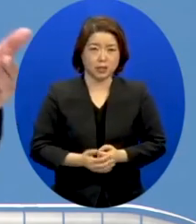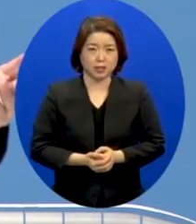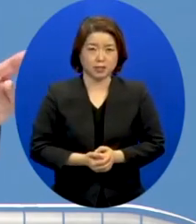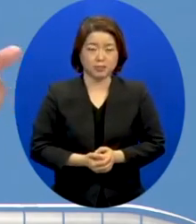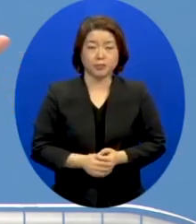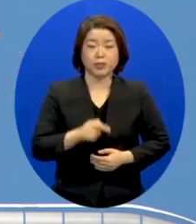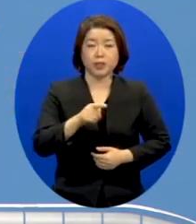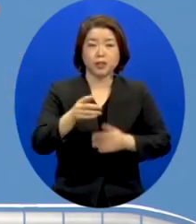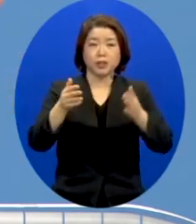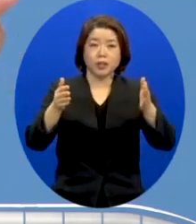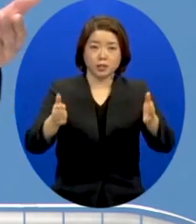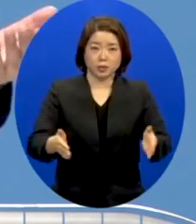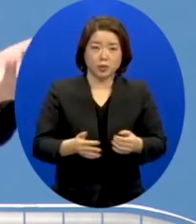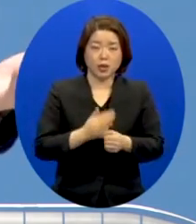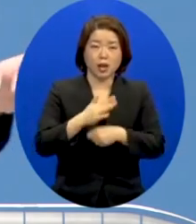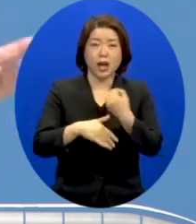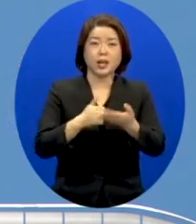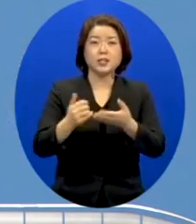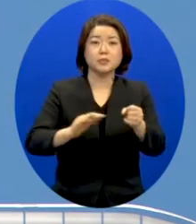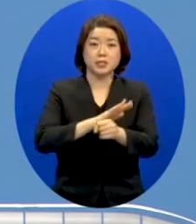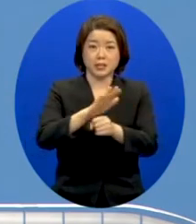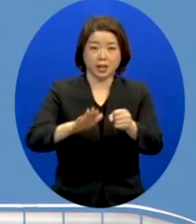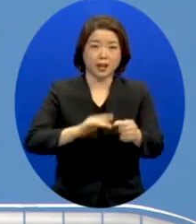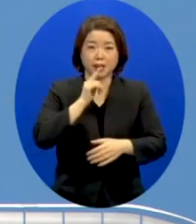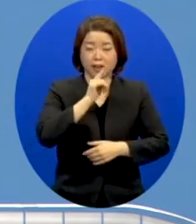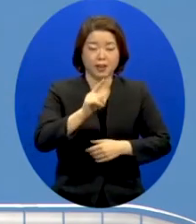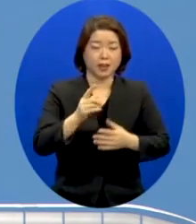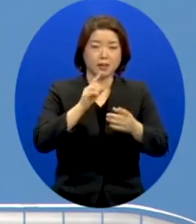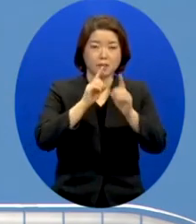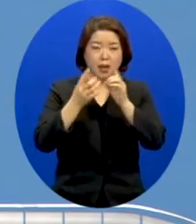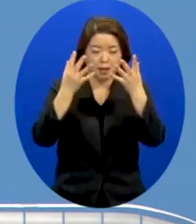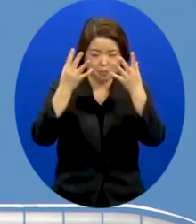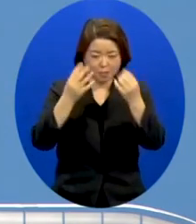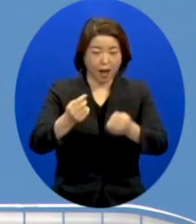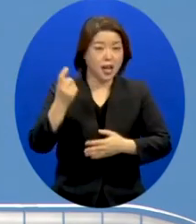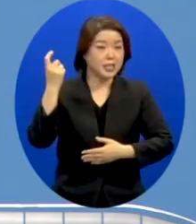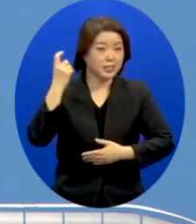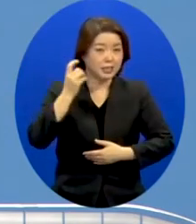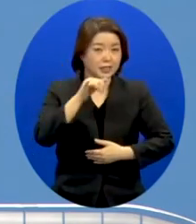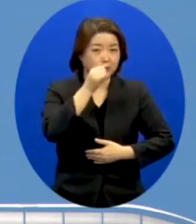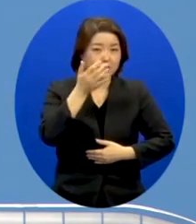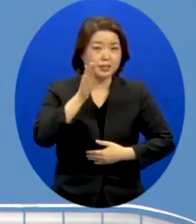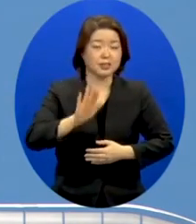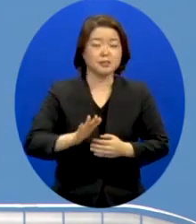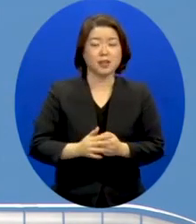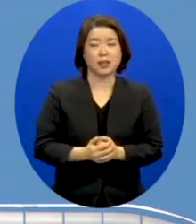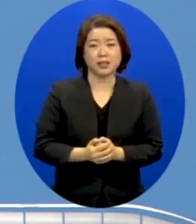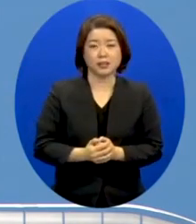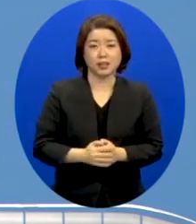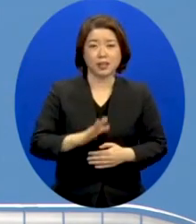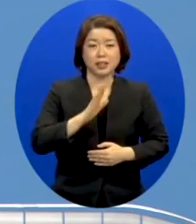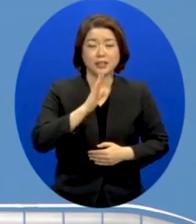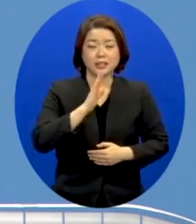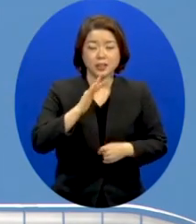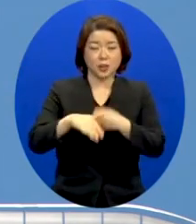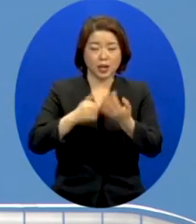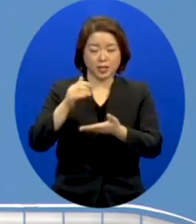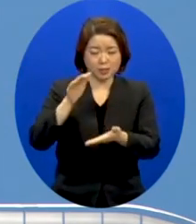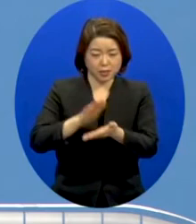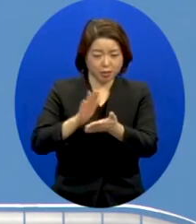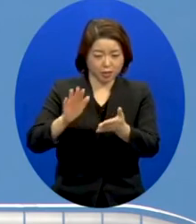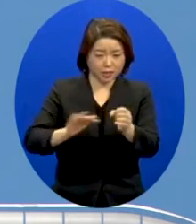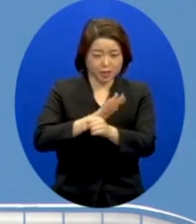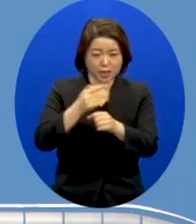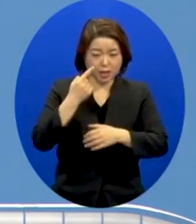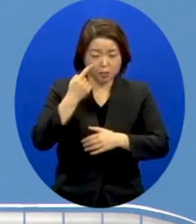그동안의 하나님을 사랑하라는 말은 많이 들었지만 실제로 하나님을 그렇게 또 이렇게 사랑해 보지 못하고